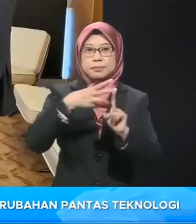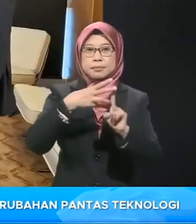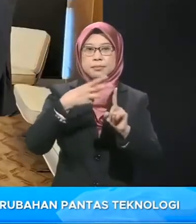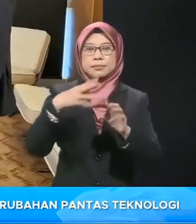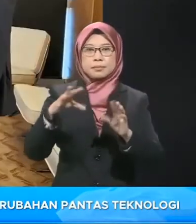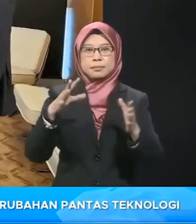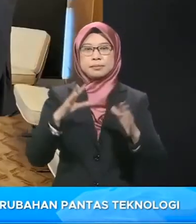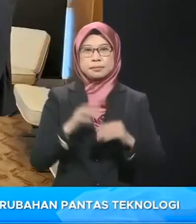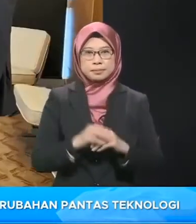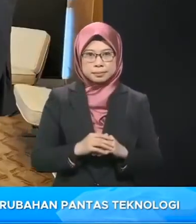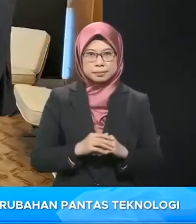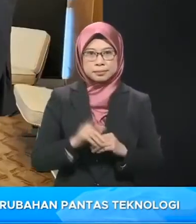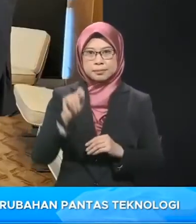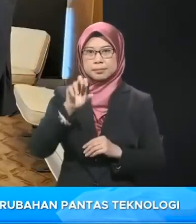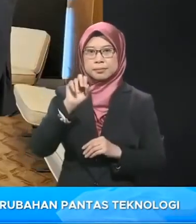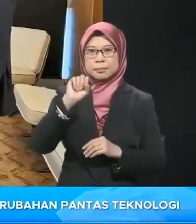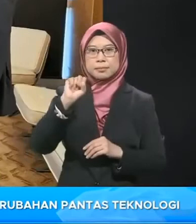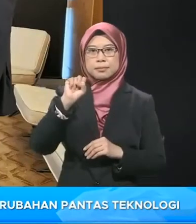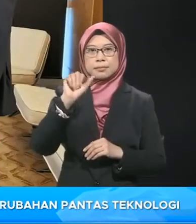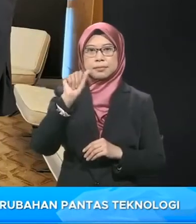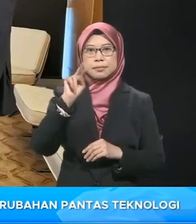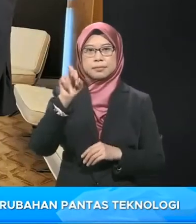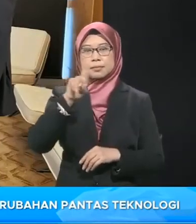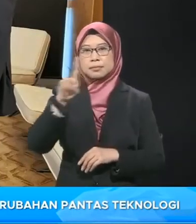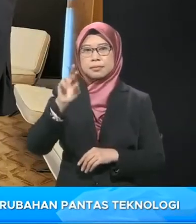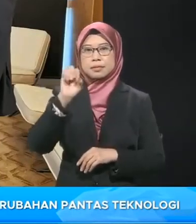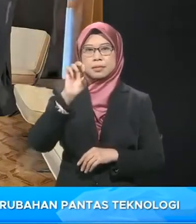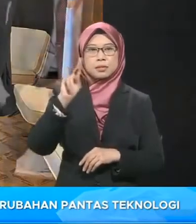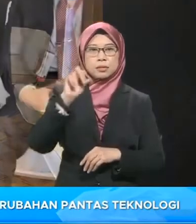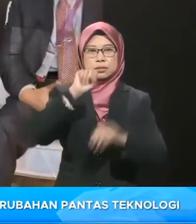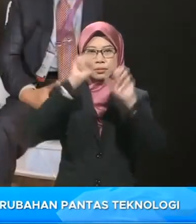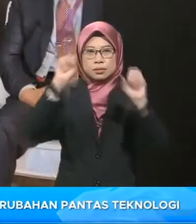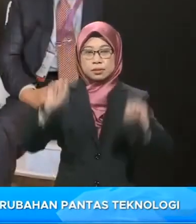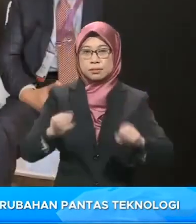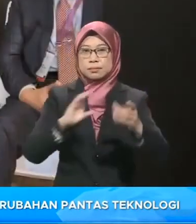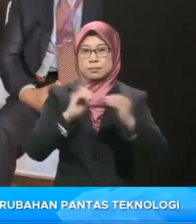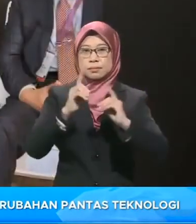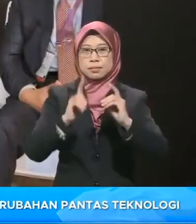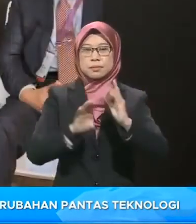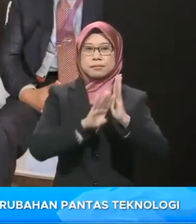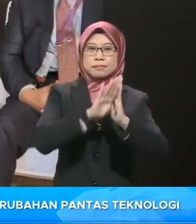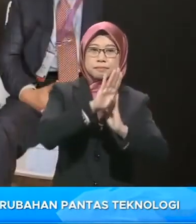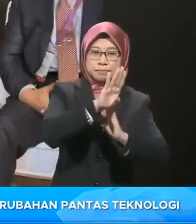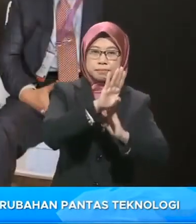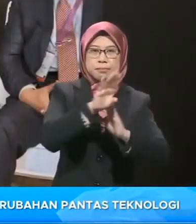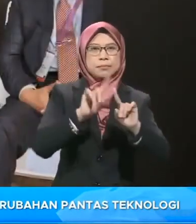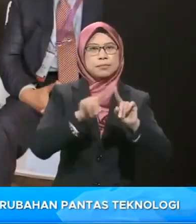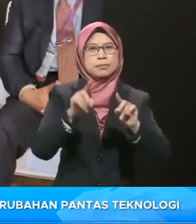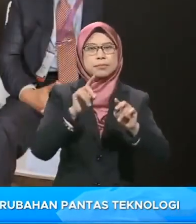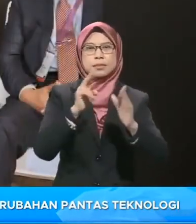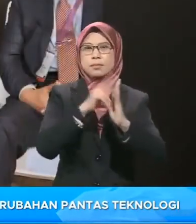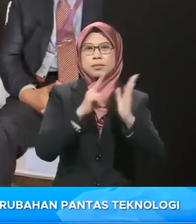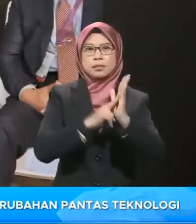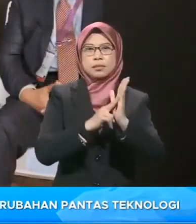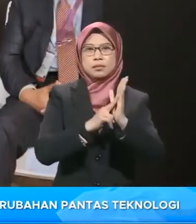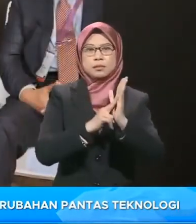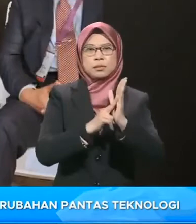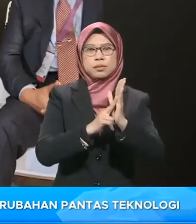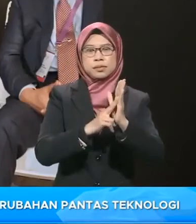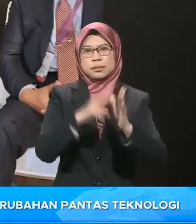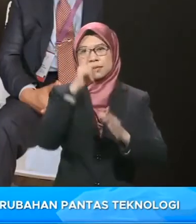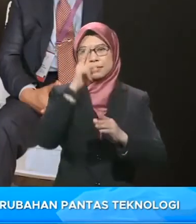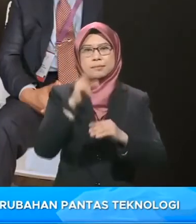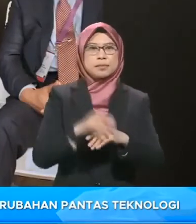selepas sesi itu, Tan Sri Anwar berkata ekosistem digital berkembang pesat namun undang-undang tidak kerap dipinda oleh